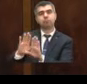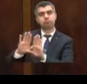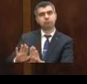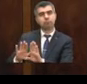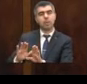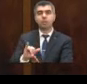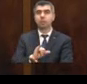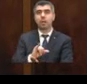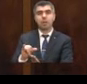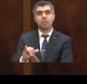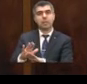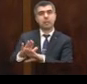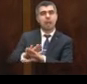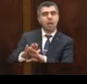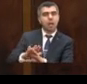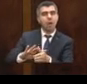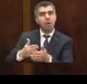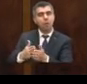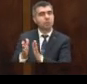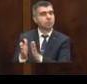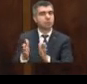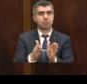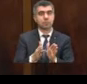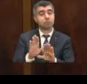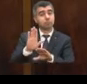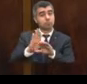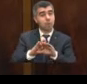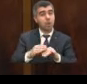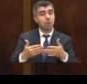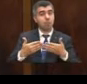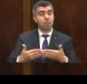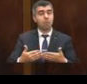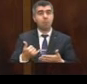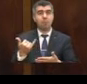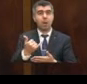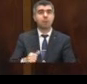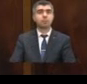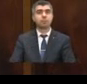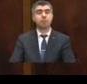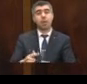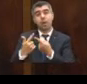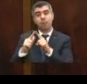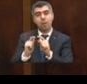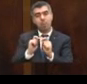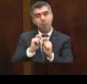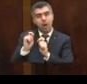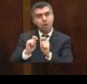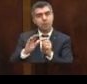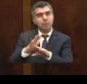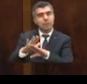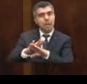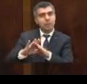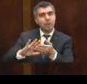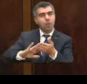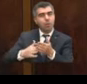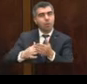كاين حسابات سياسية ضيقة. فهذا ندعو من هذا المنبر تجاوز جميع النقاشات السياسوية بشأن توظيف